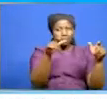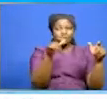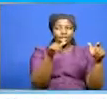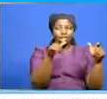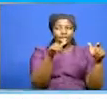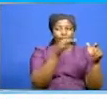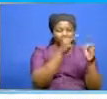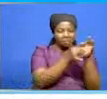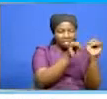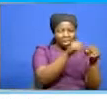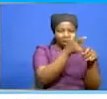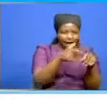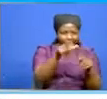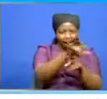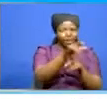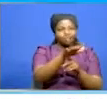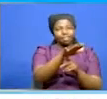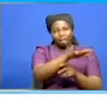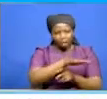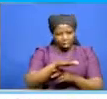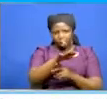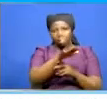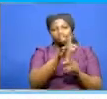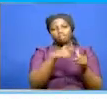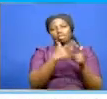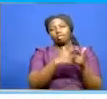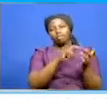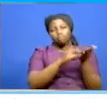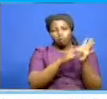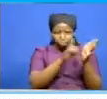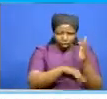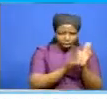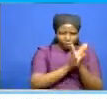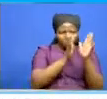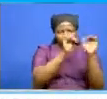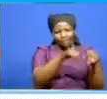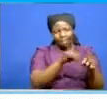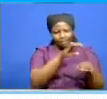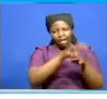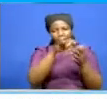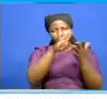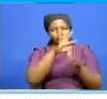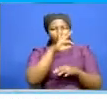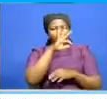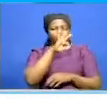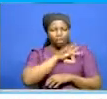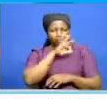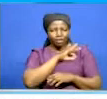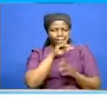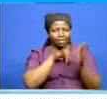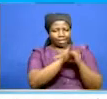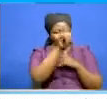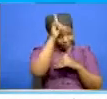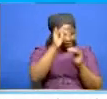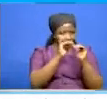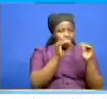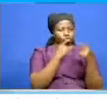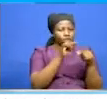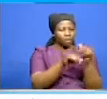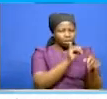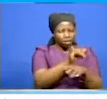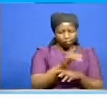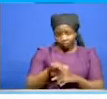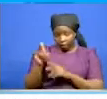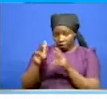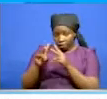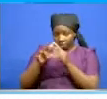kwamba wataweza kuongeza maeneo bunge itakuwa kwamba mwananchi ataweza kupata manufaa pale mashinani. Pengine zungumzie swala hili. Hiyo ni muhimu sana.